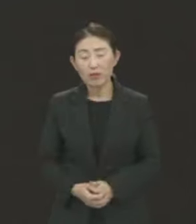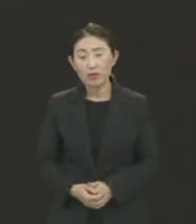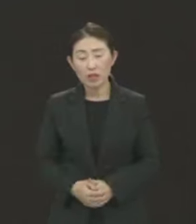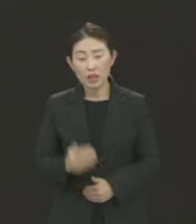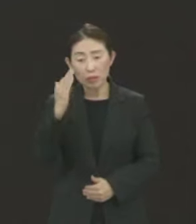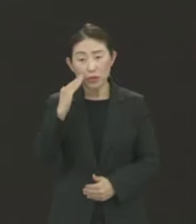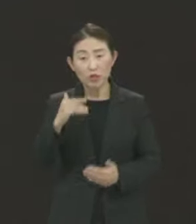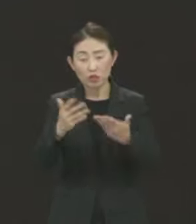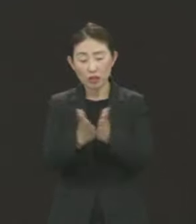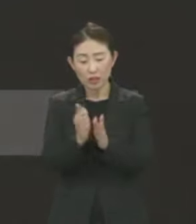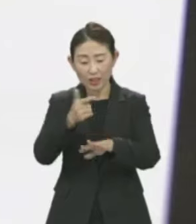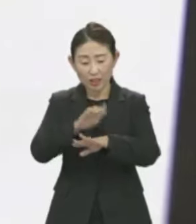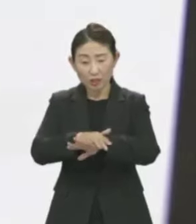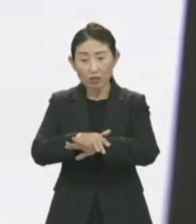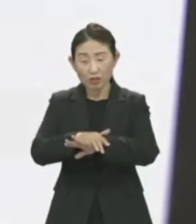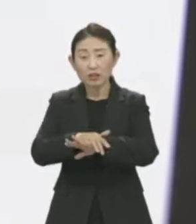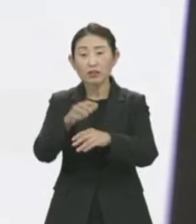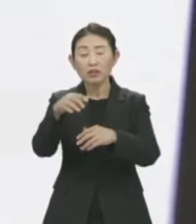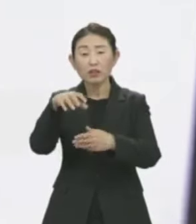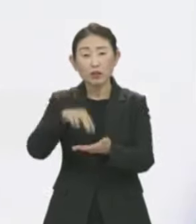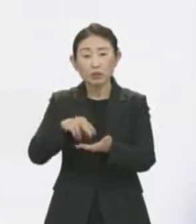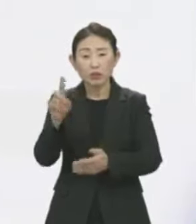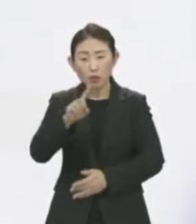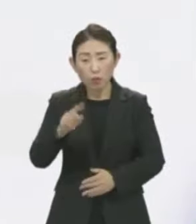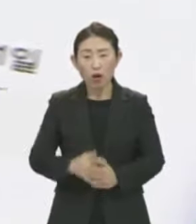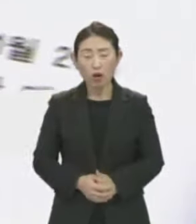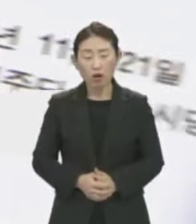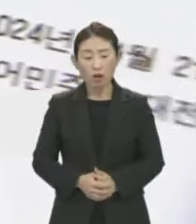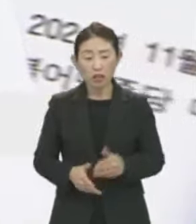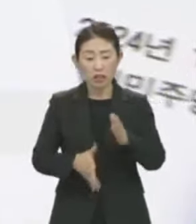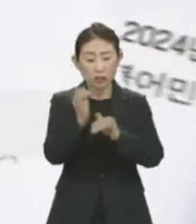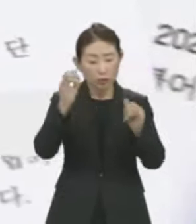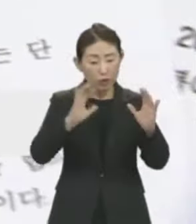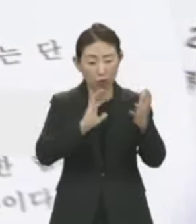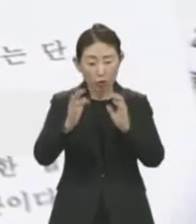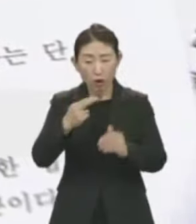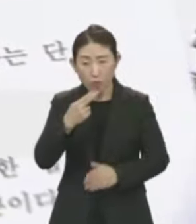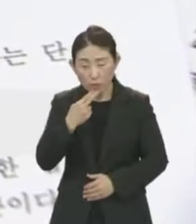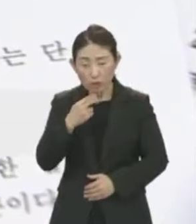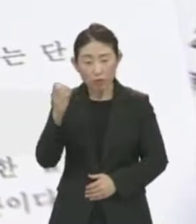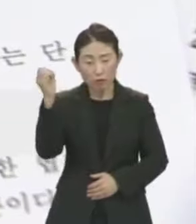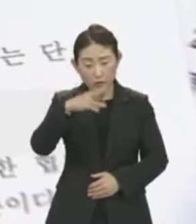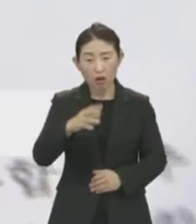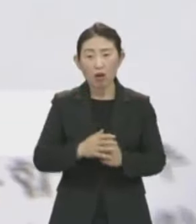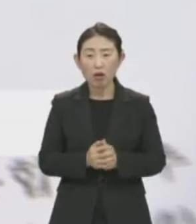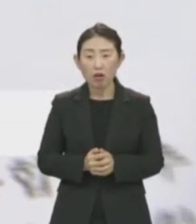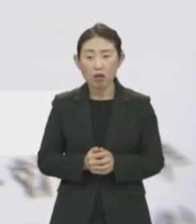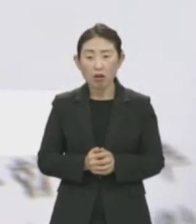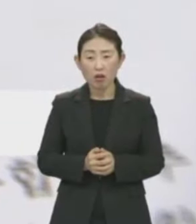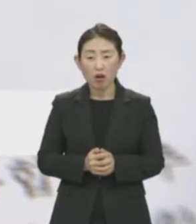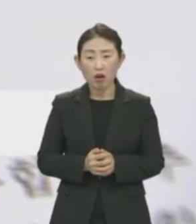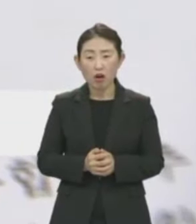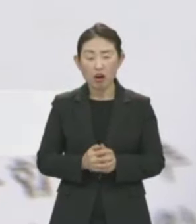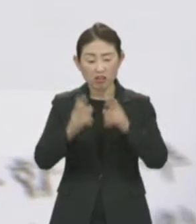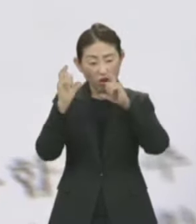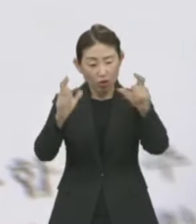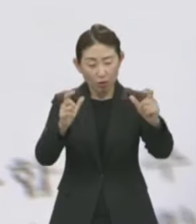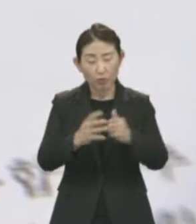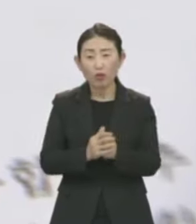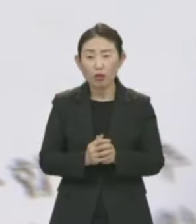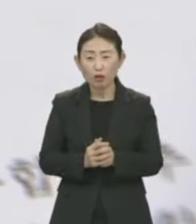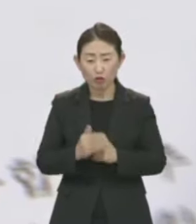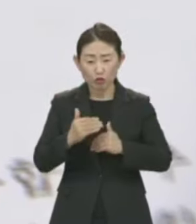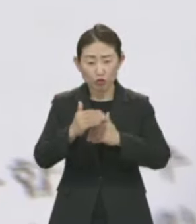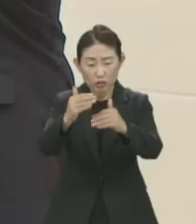민주당 대전시당은 성명을 내고 시도민 공감대와 정치적 협의 없이 선언적으로만 행정통합이 추진되고 있다며